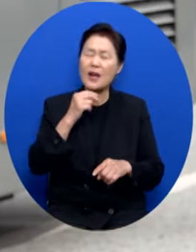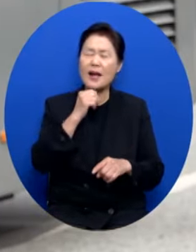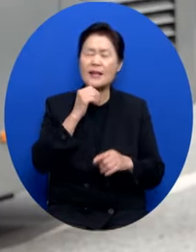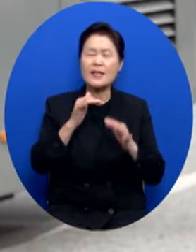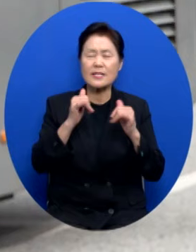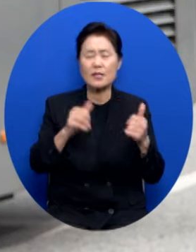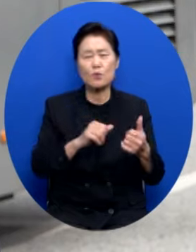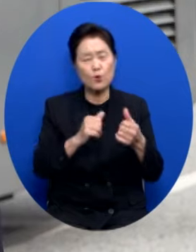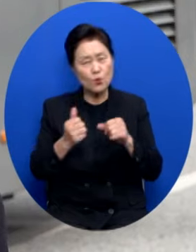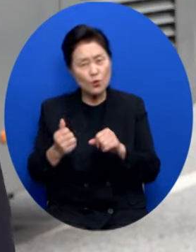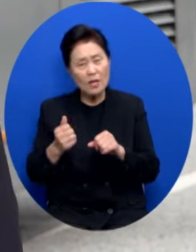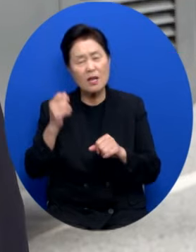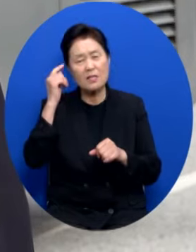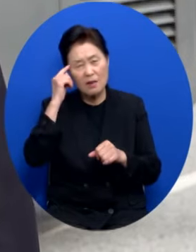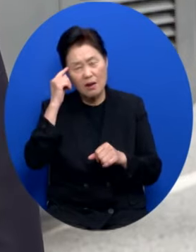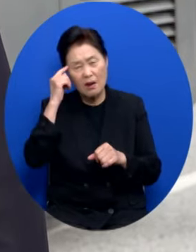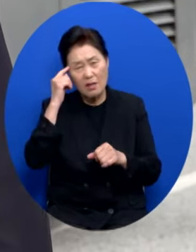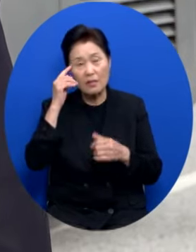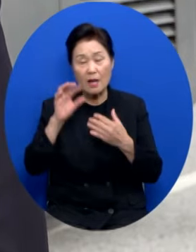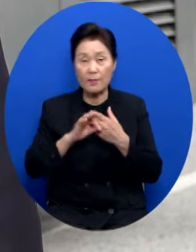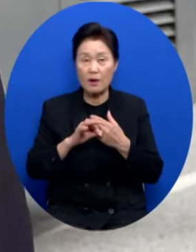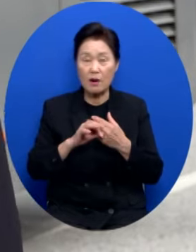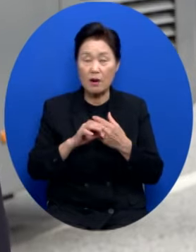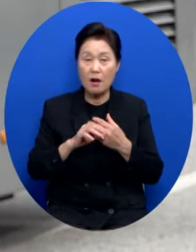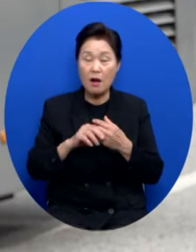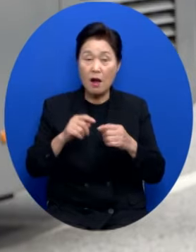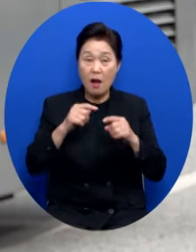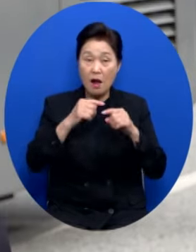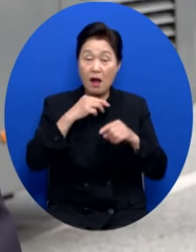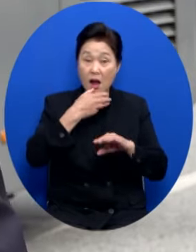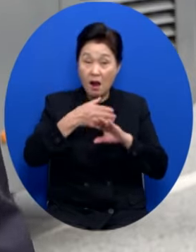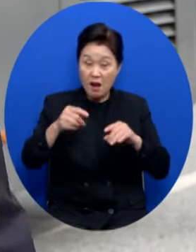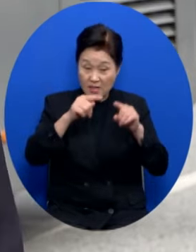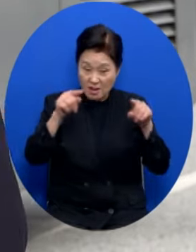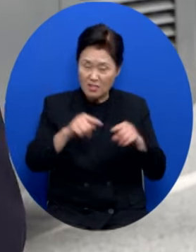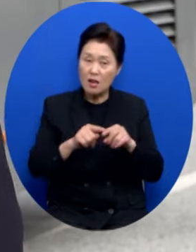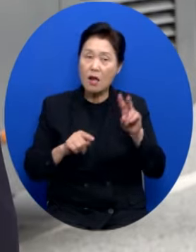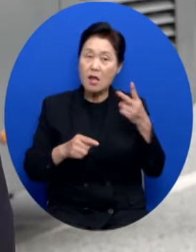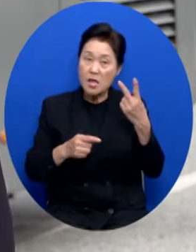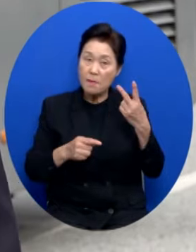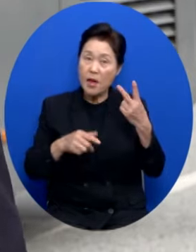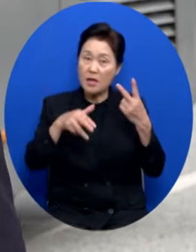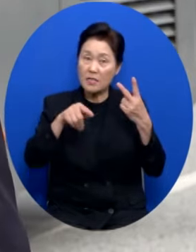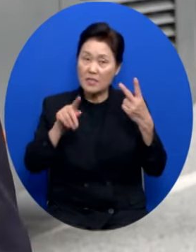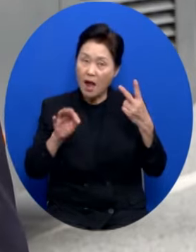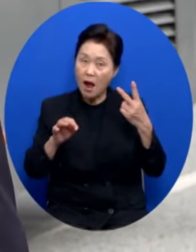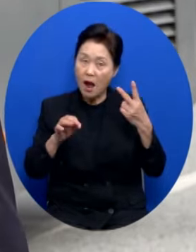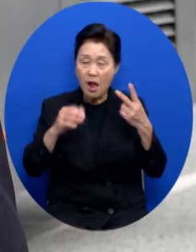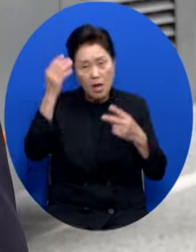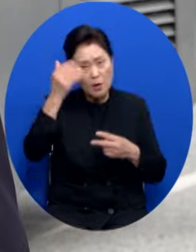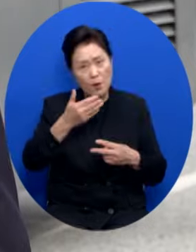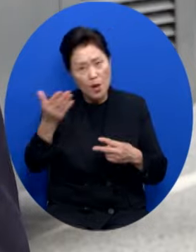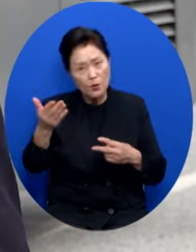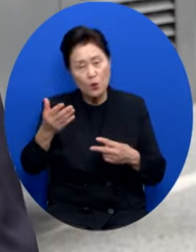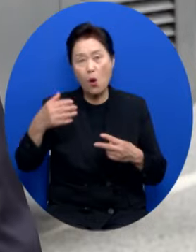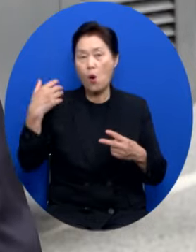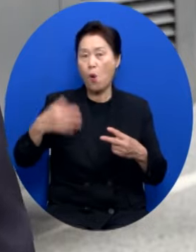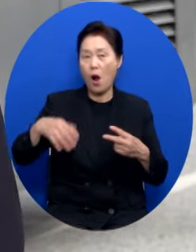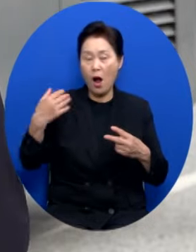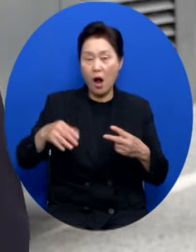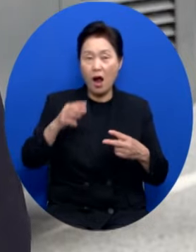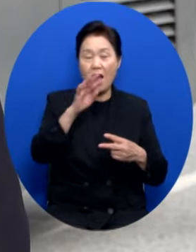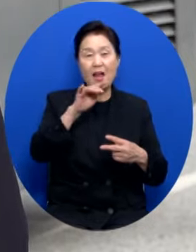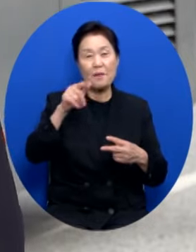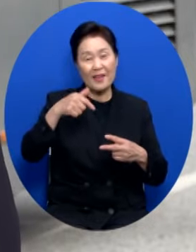돌아가시는 걸 생각한다면 200장이라는 어마어마한 헌혈증을 기부해 주신 백석대에